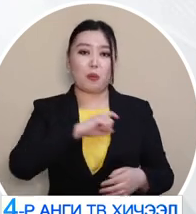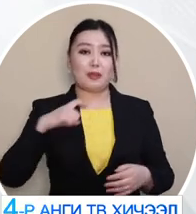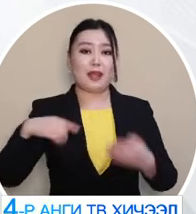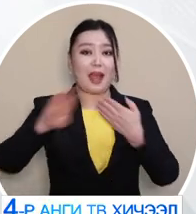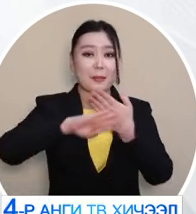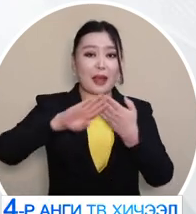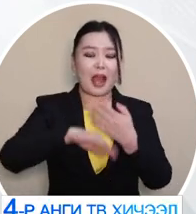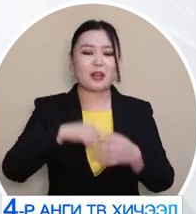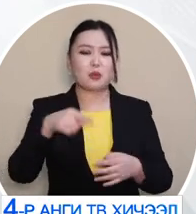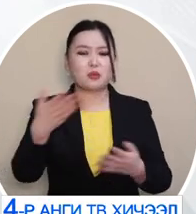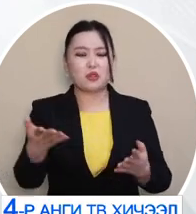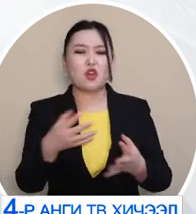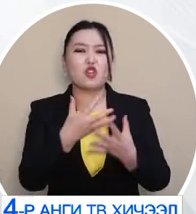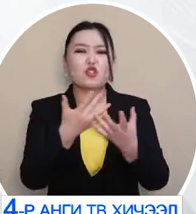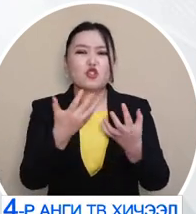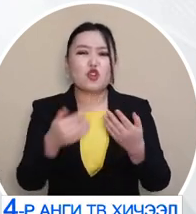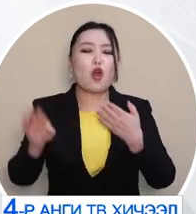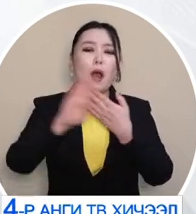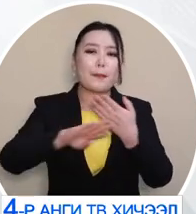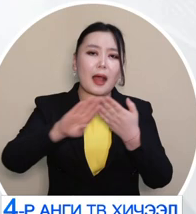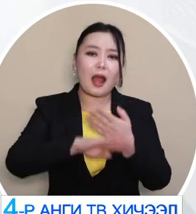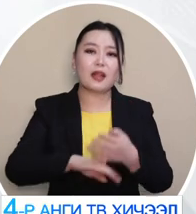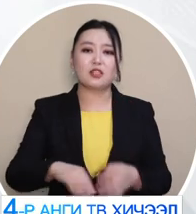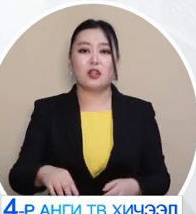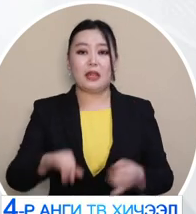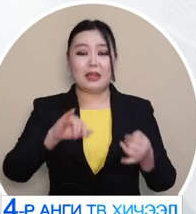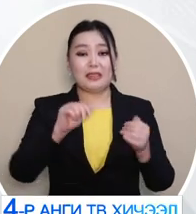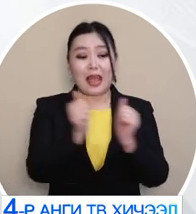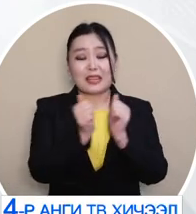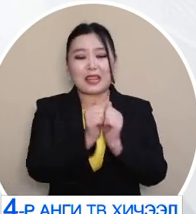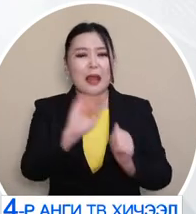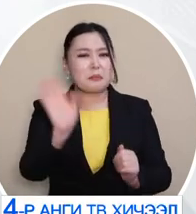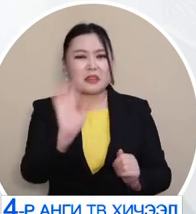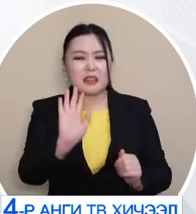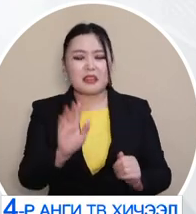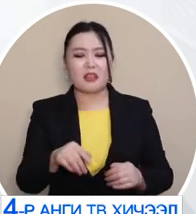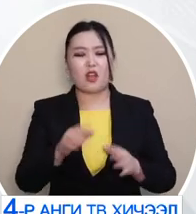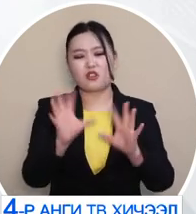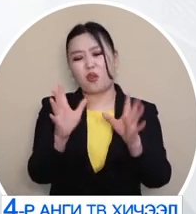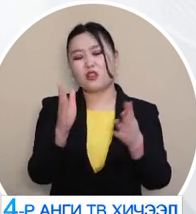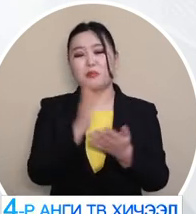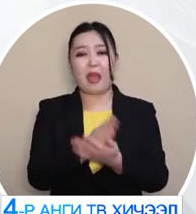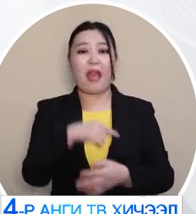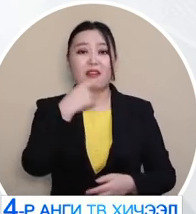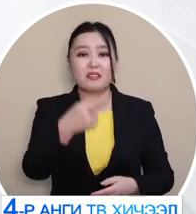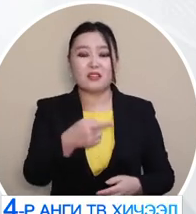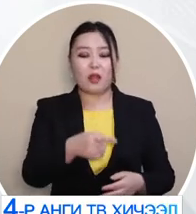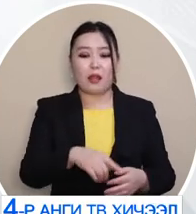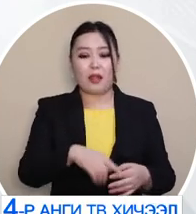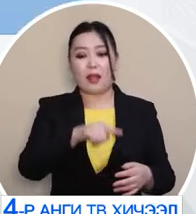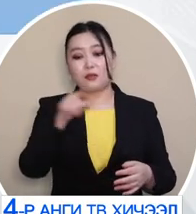төрүүнээс хойш зөндөө өмгүүлж нөхрийгөө битгий шоолж бай гэж нөгөө дүүлд нь цагтаг